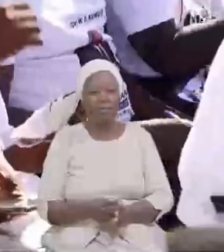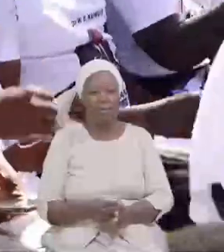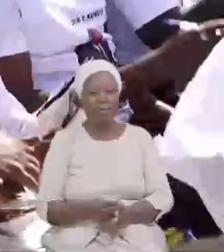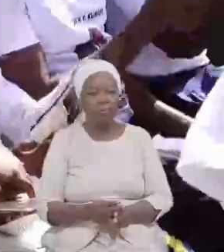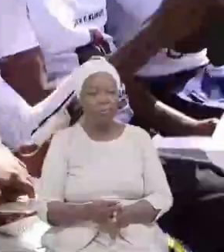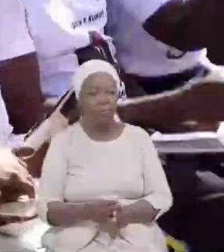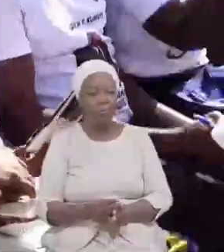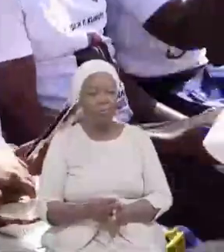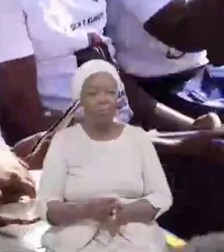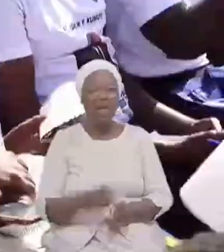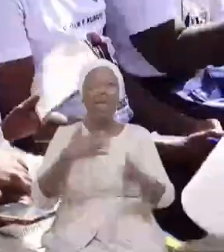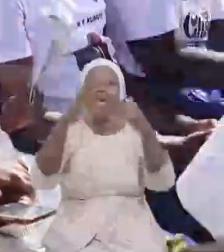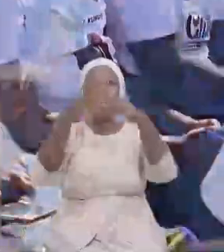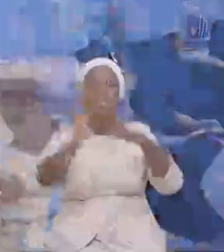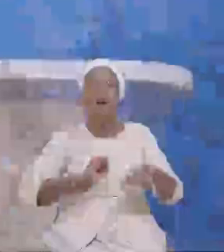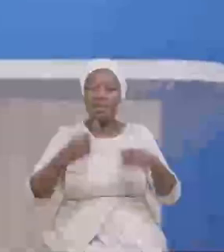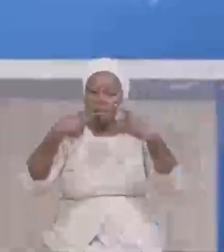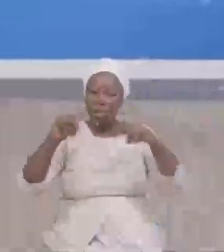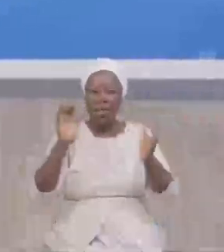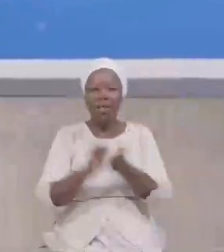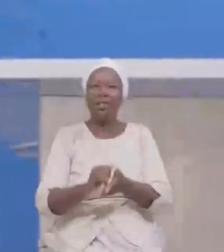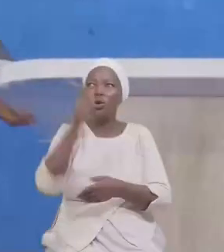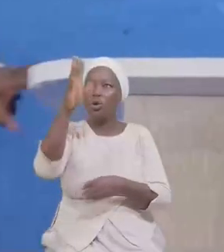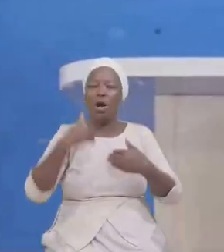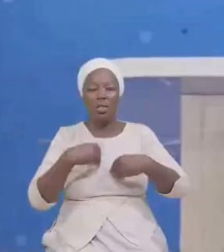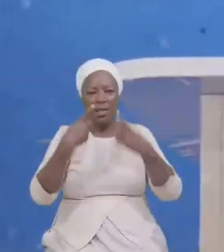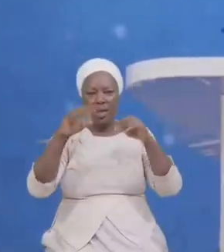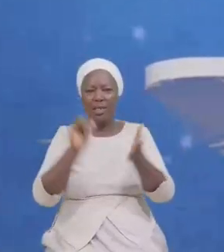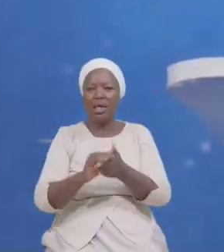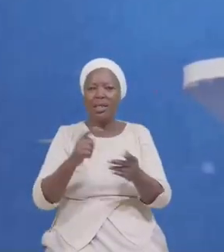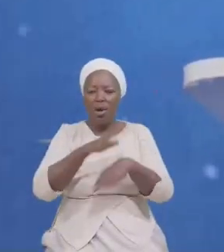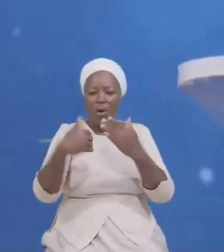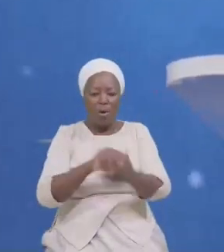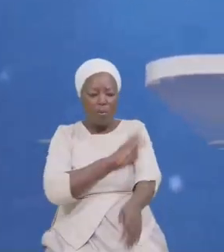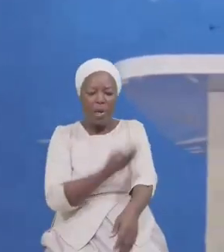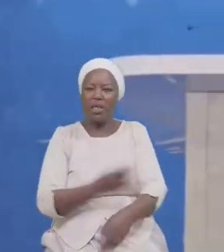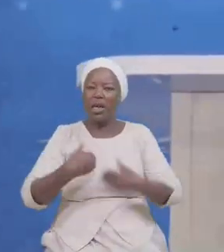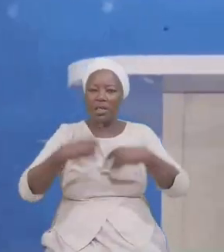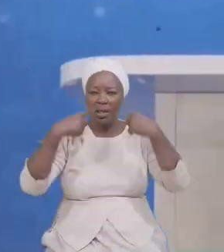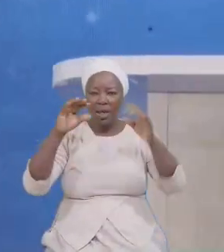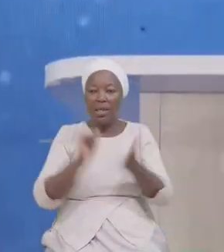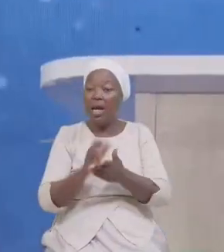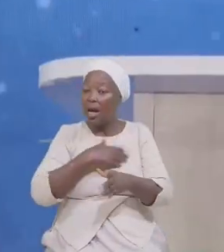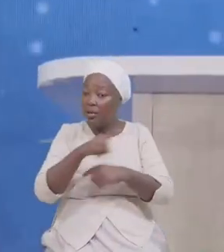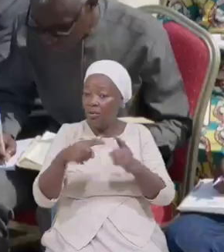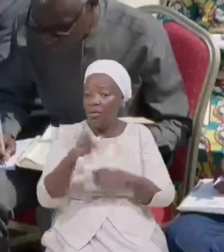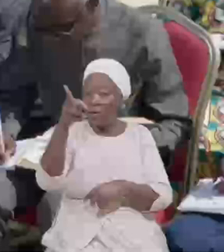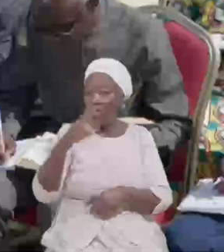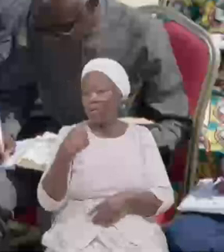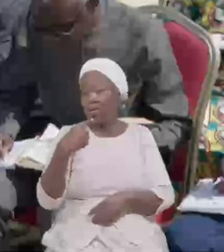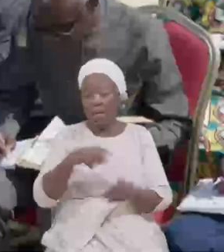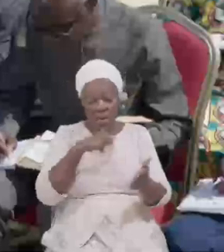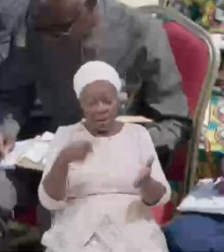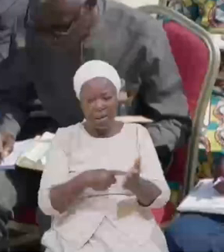ciel l'a déclaré, Dieu l'a déclaré, le Dieu Tout-Puissant l'a déclaré. Et lorsque Dieu dit, voici ce